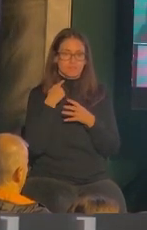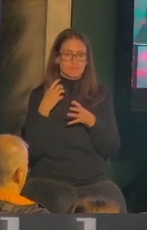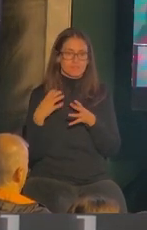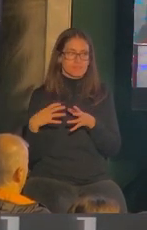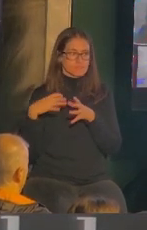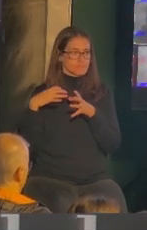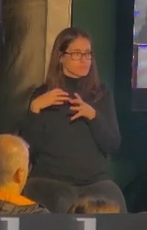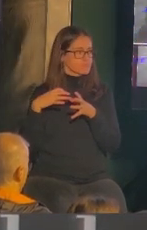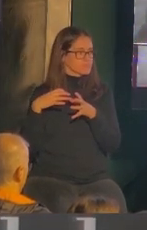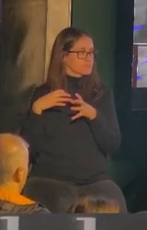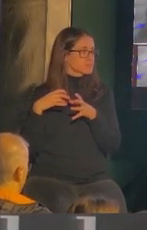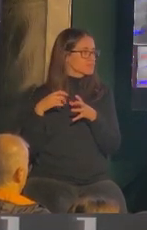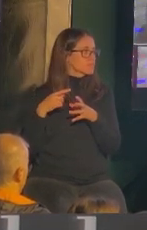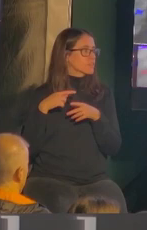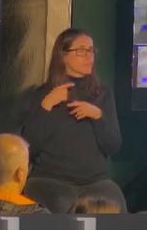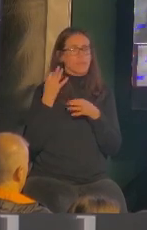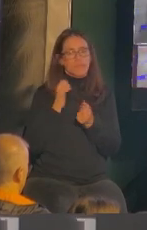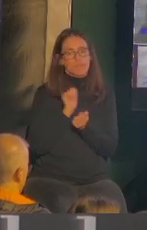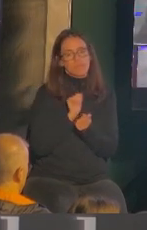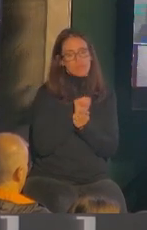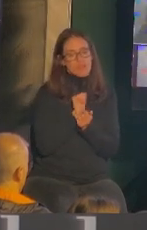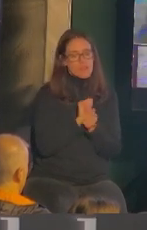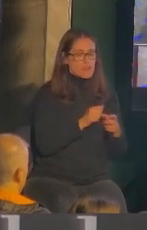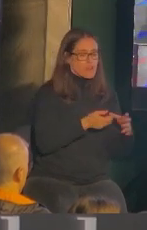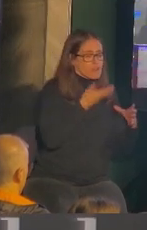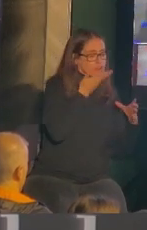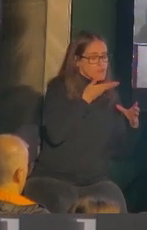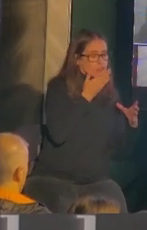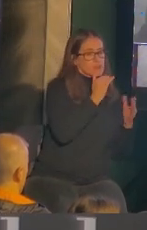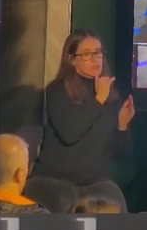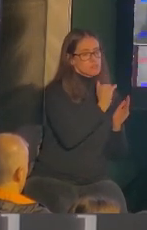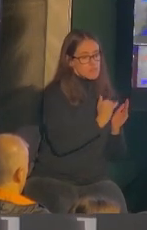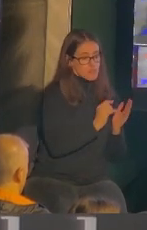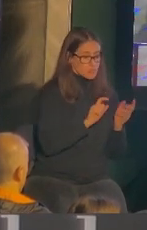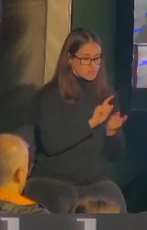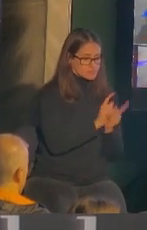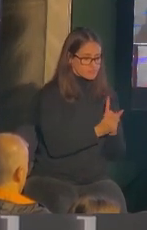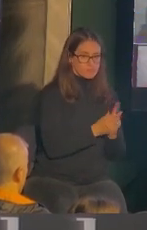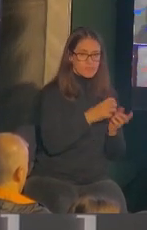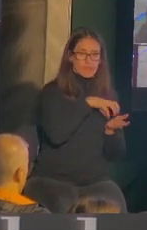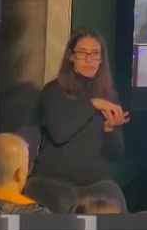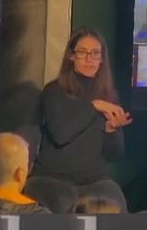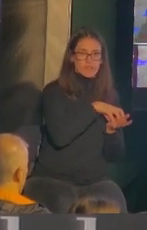hauríem de deixar això que baixés de temperatura, se'ns començaria a gelificar i llavors